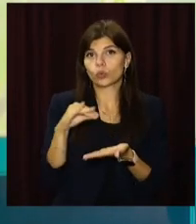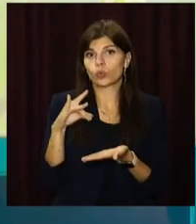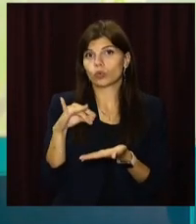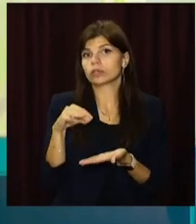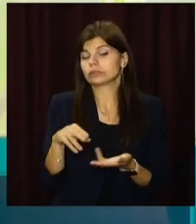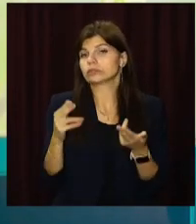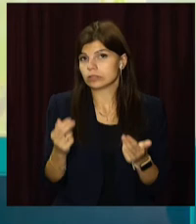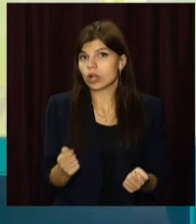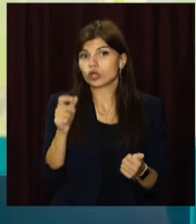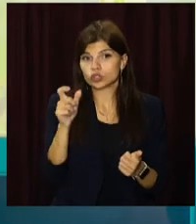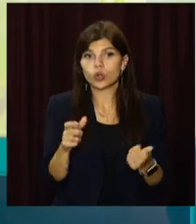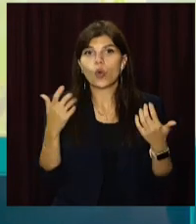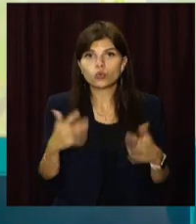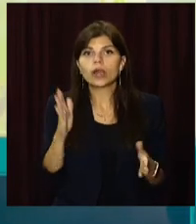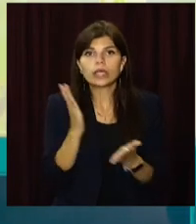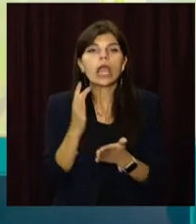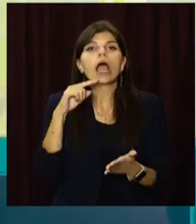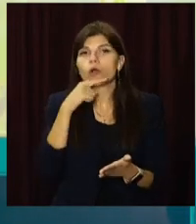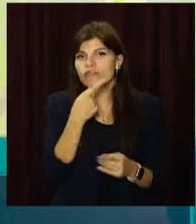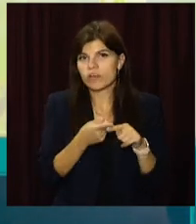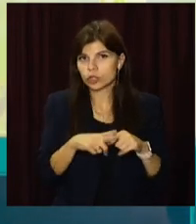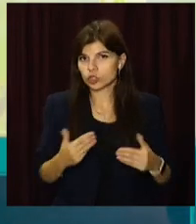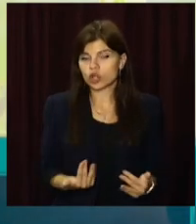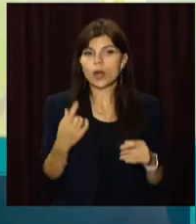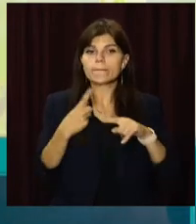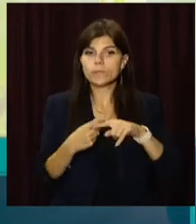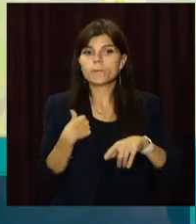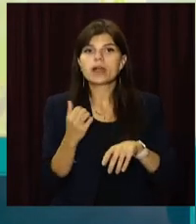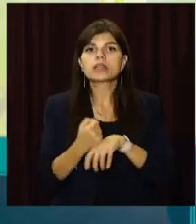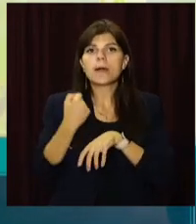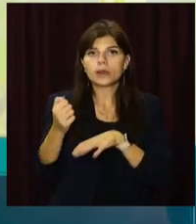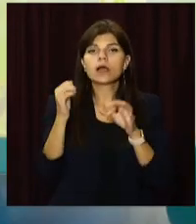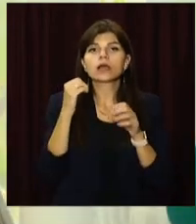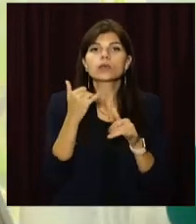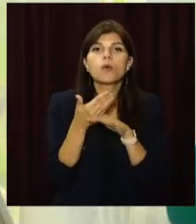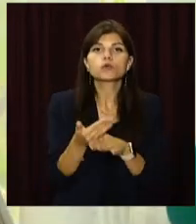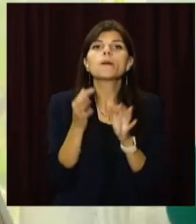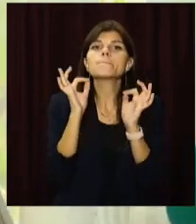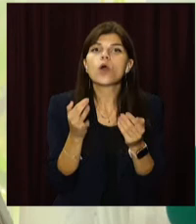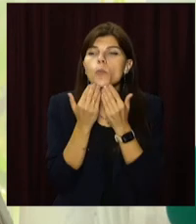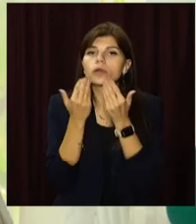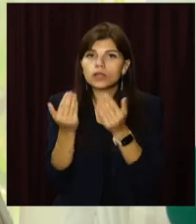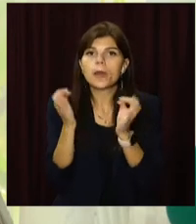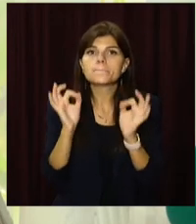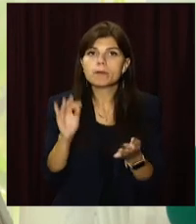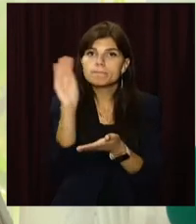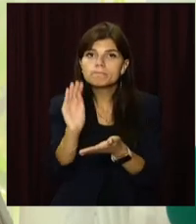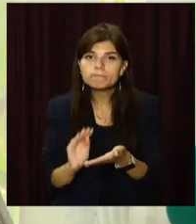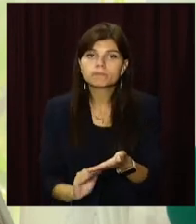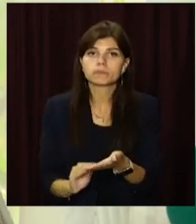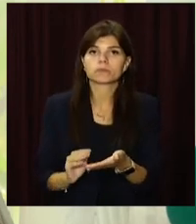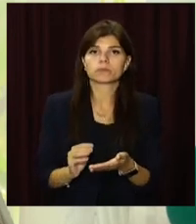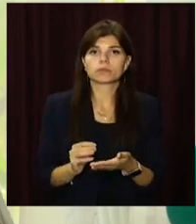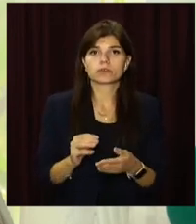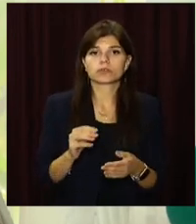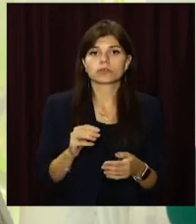вже чоловік вже на чомусь економить в цій житті. Плюс мы направим и поможем правильно. Это обратиться правильно в городские власти, в